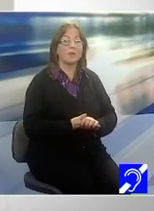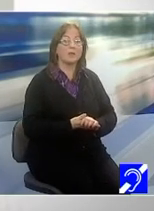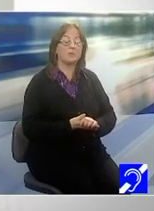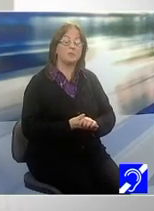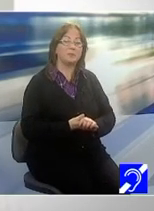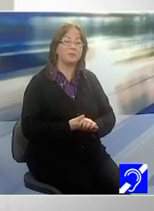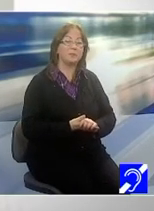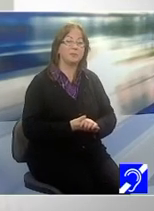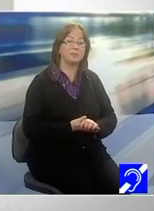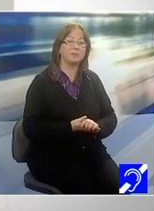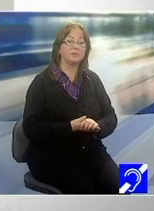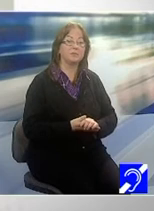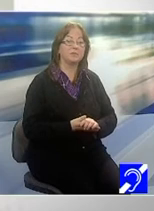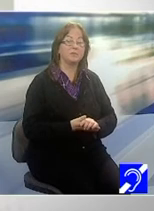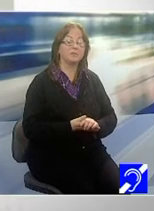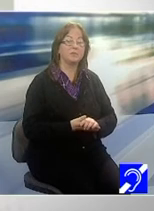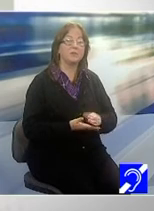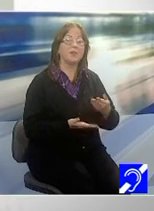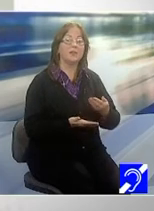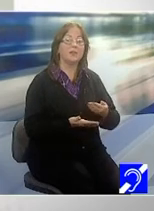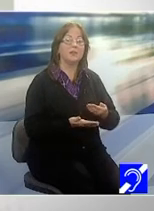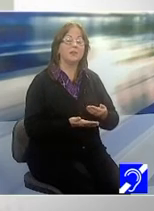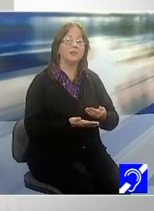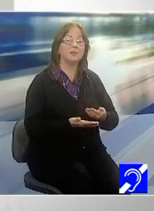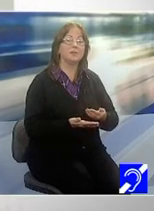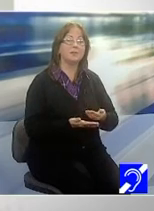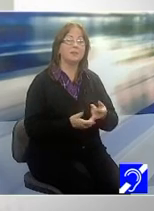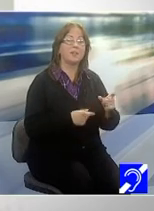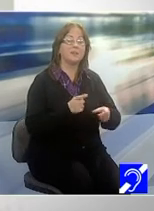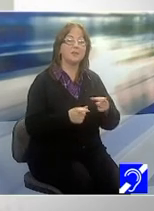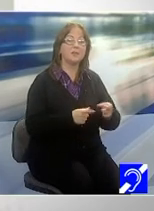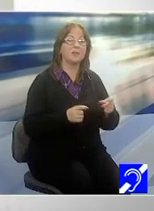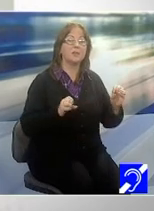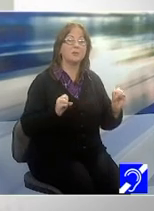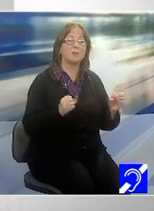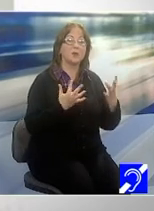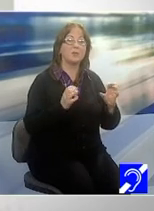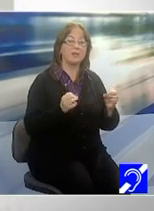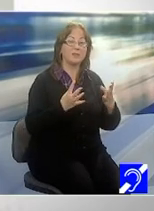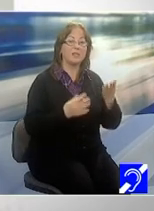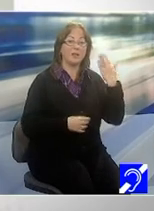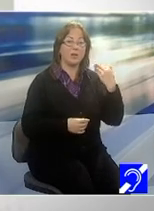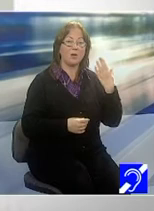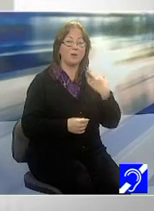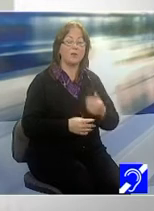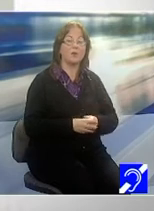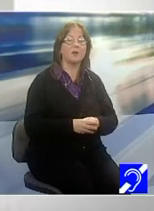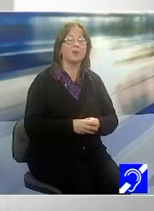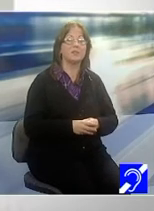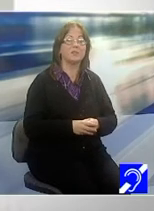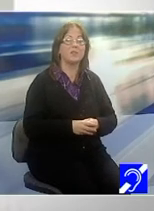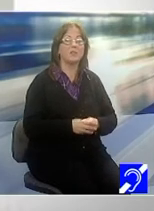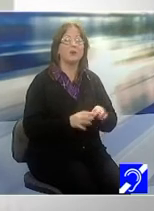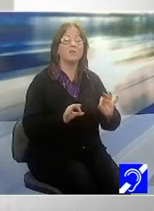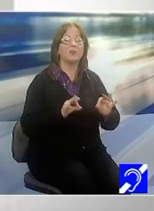de protestele care au fost și de ceea ce ar trebui să, neapărat la ce să ne așteptăm, deci ceea ce ar trebui noi să facem. E